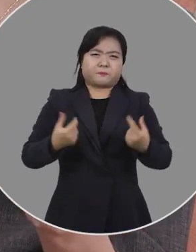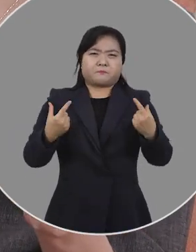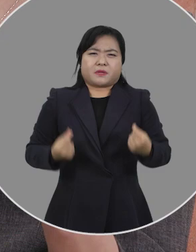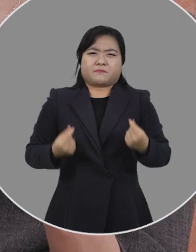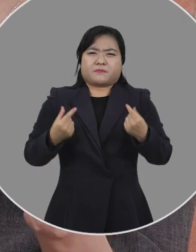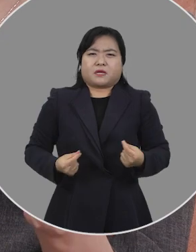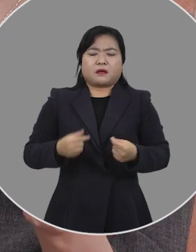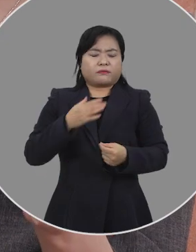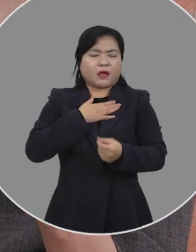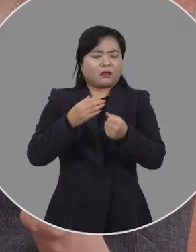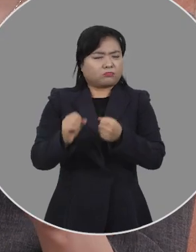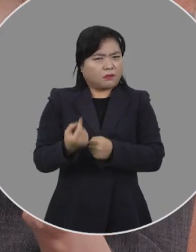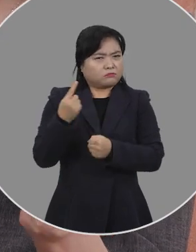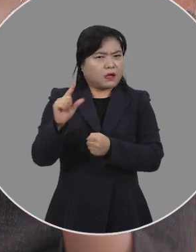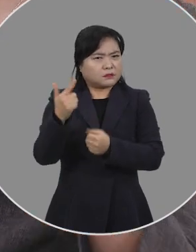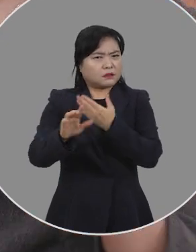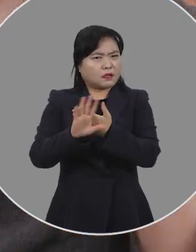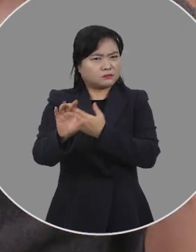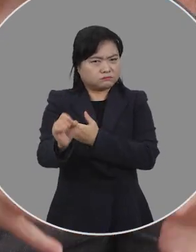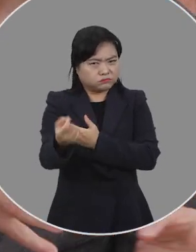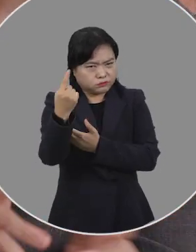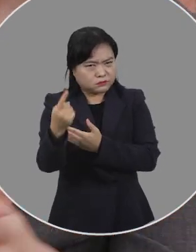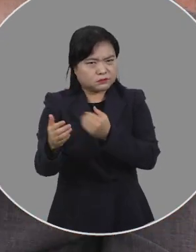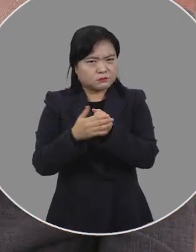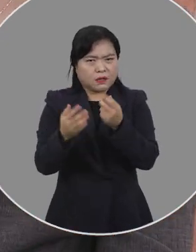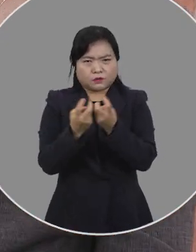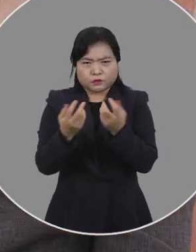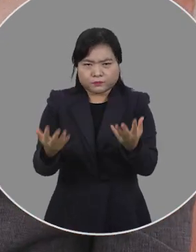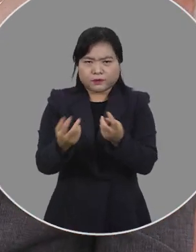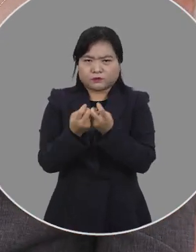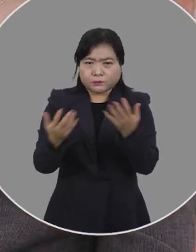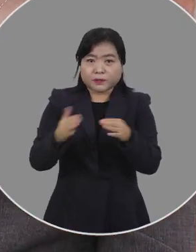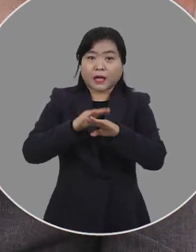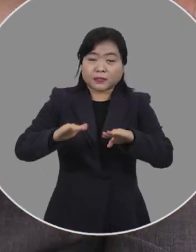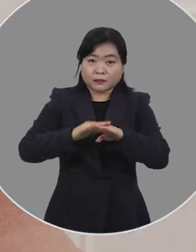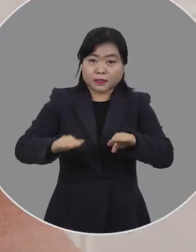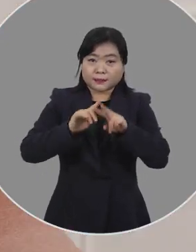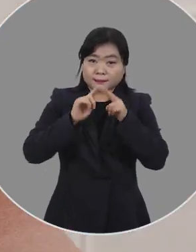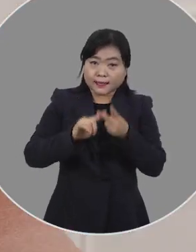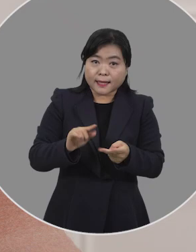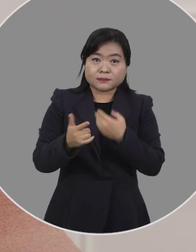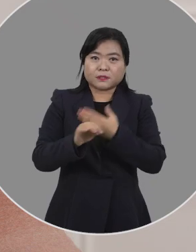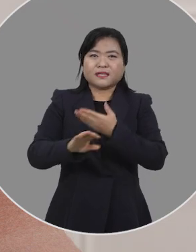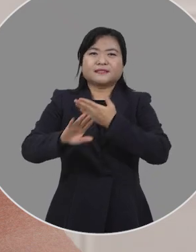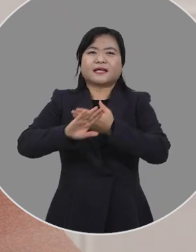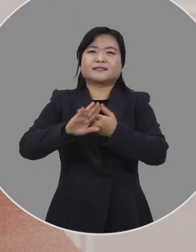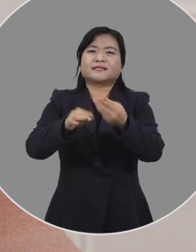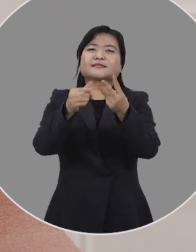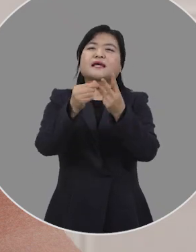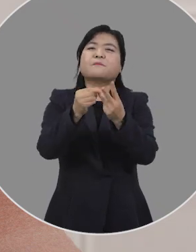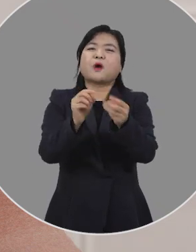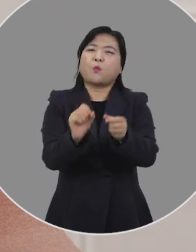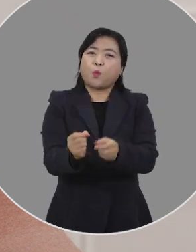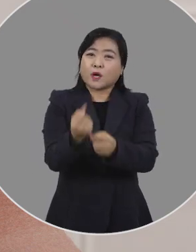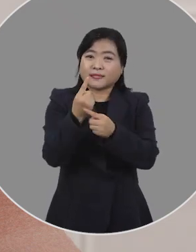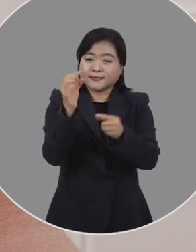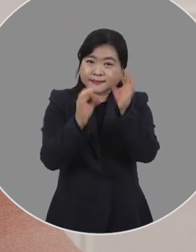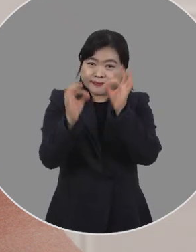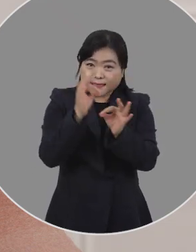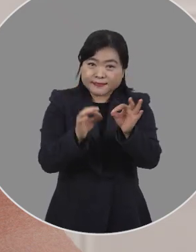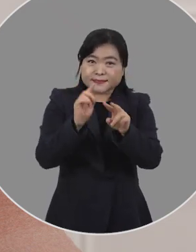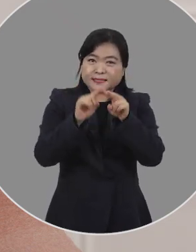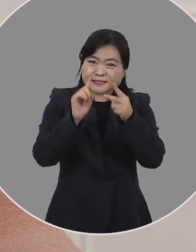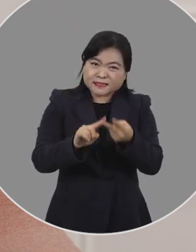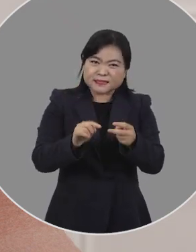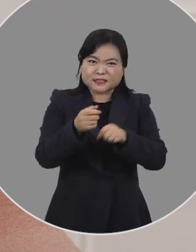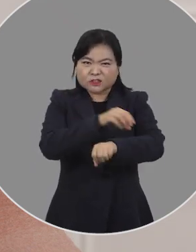결과를 가져온 건 아니야라는 그런 식으로 해석을 한다거나 아니면 다른 제3의 원인을 찾아낸다거나 적극적으로 이제 그런 게